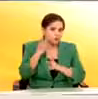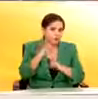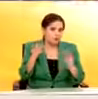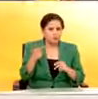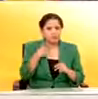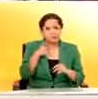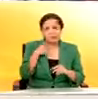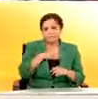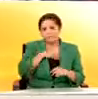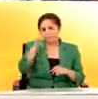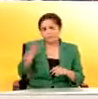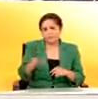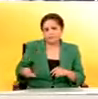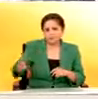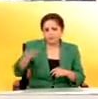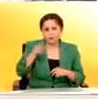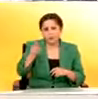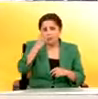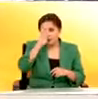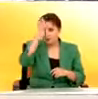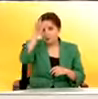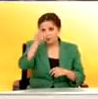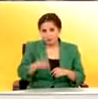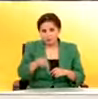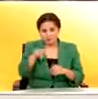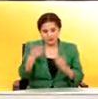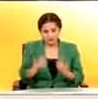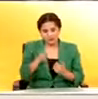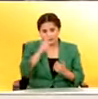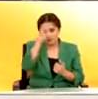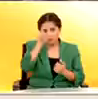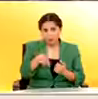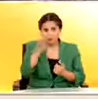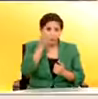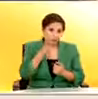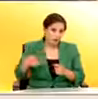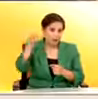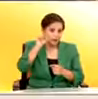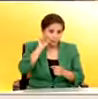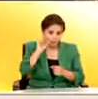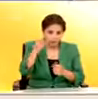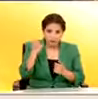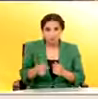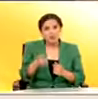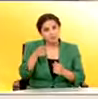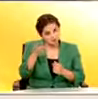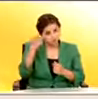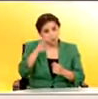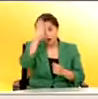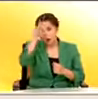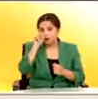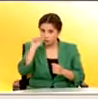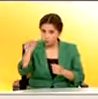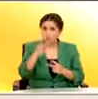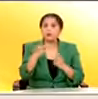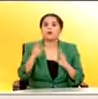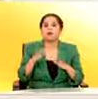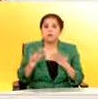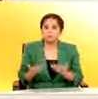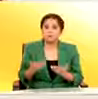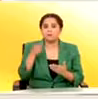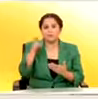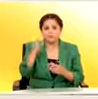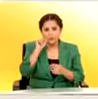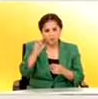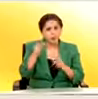इस यात्रा में मैंने भूटान के राजा, वर्तमान राजा के पिताजी, जो खुद भी पहले राजा रह चुके हैं,